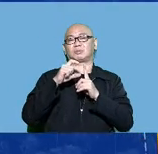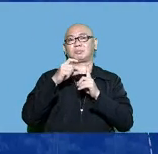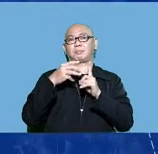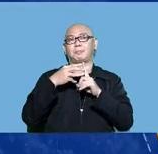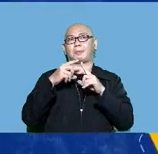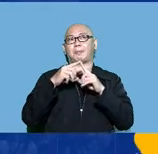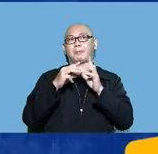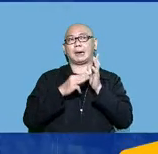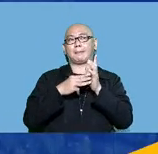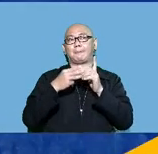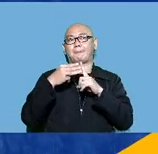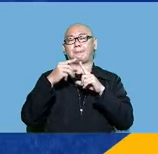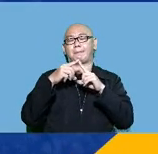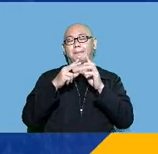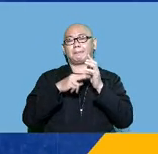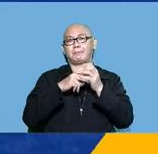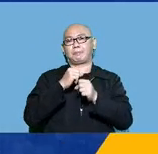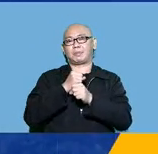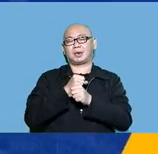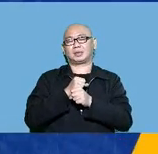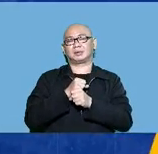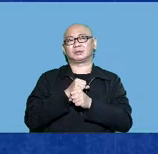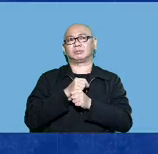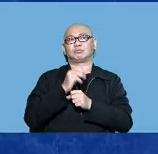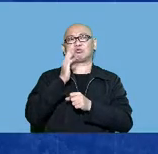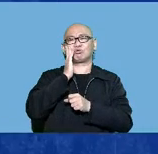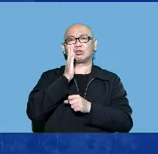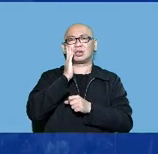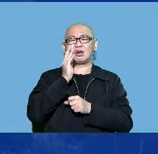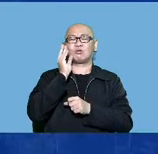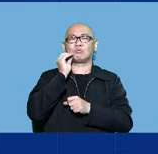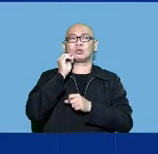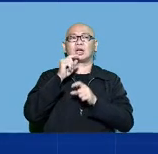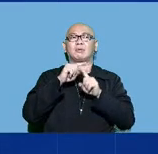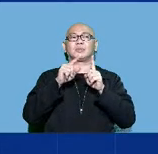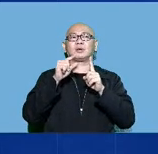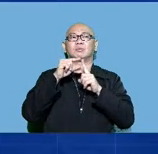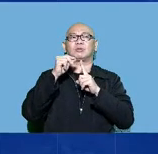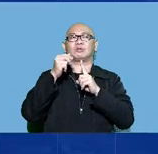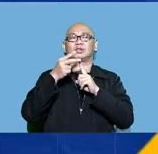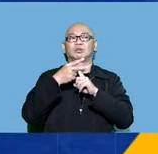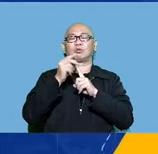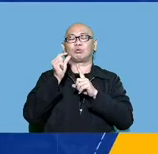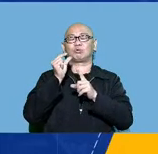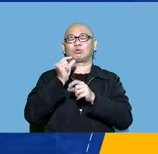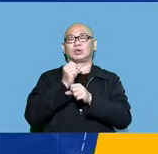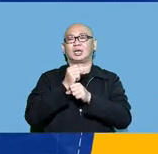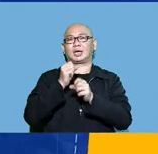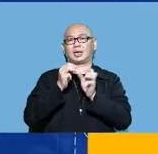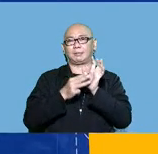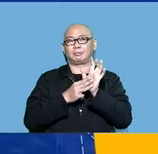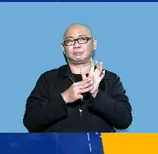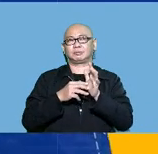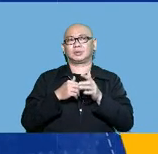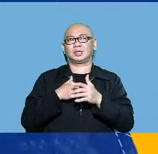Bambang Yulistianto. Ini usianya lebih muda dari saya, tapi dia profesor UGM. Saya juga